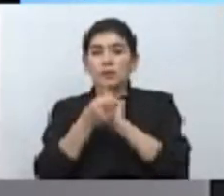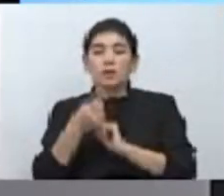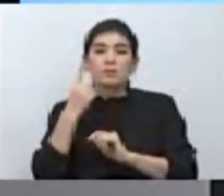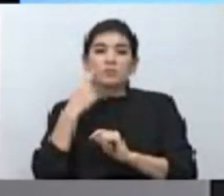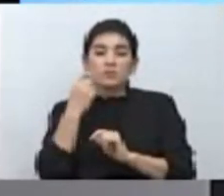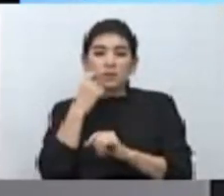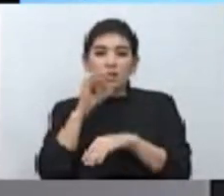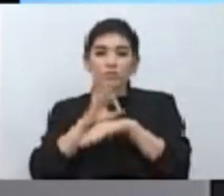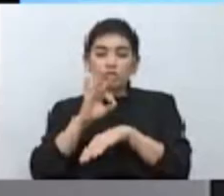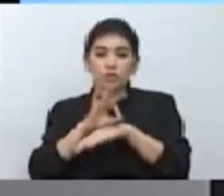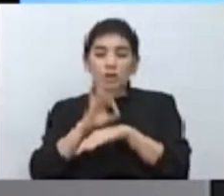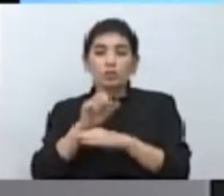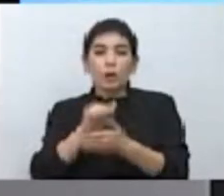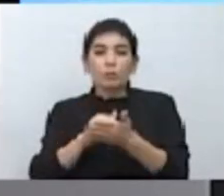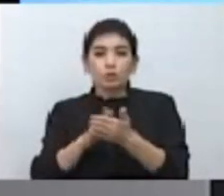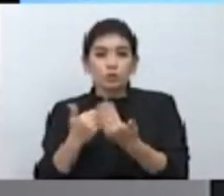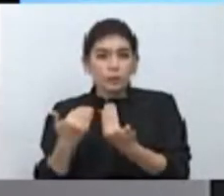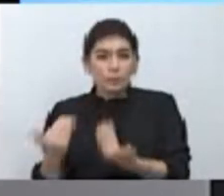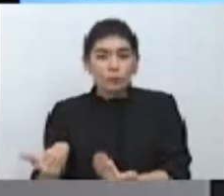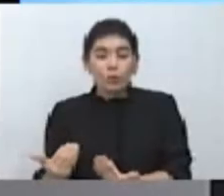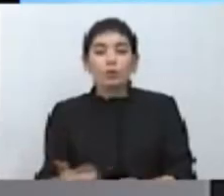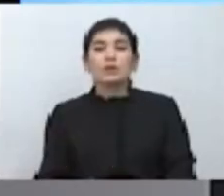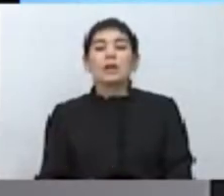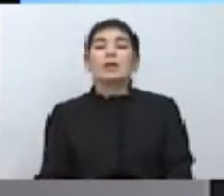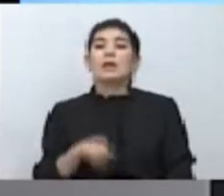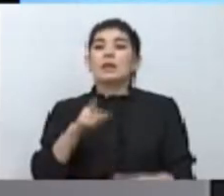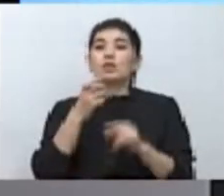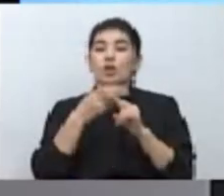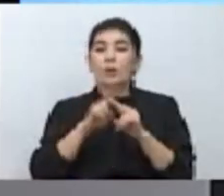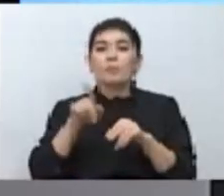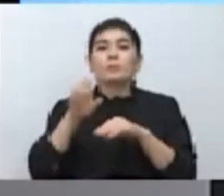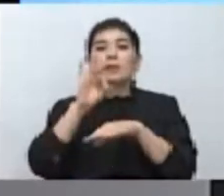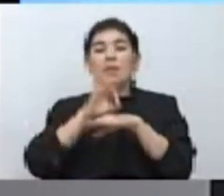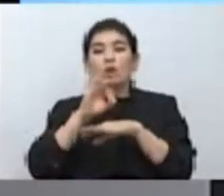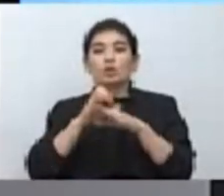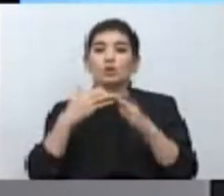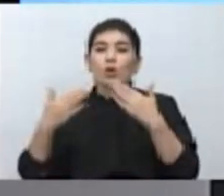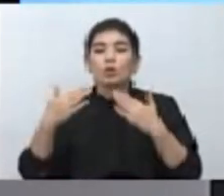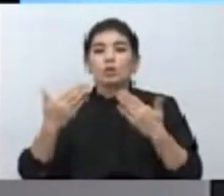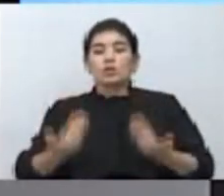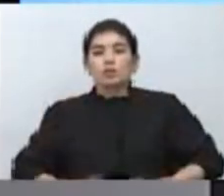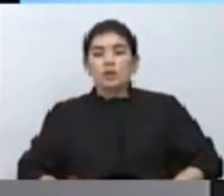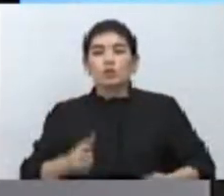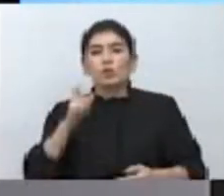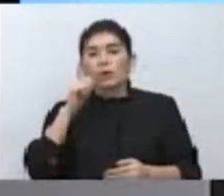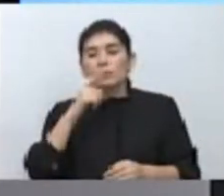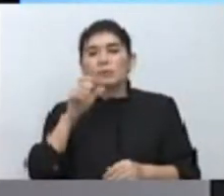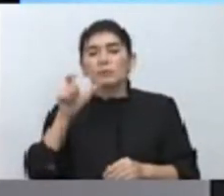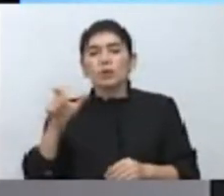qandli diabet kasalligi sababchi bo'ladi. Buning uchun bu kasalliklarni umrini uzaytirish uchun